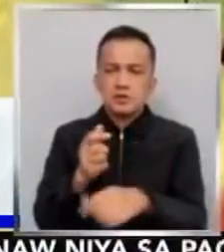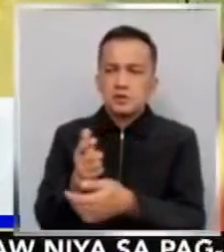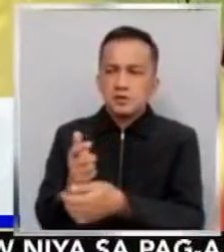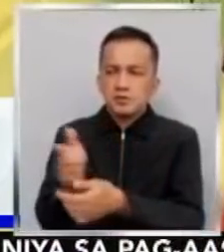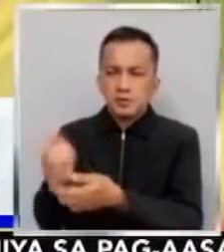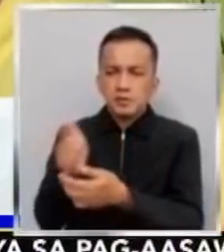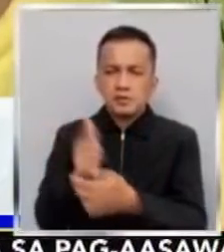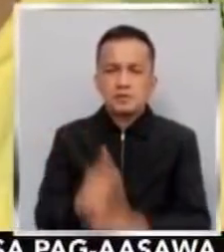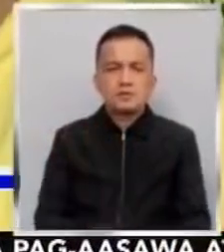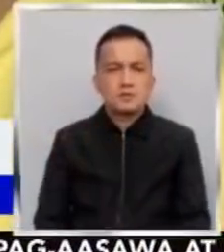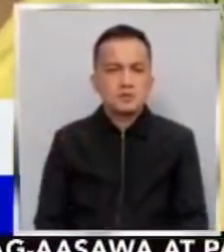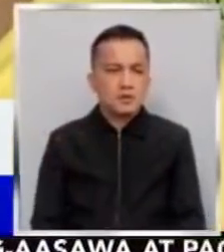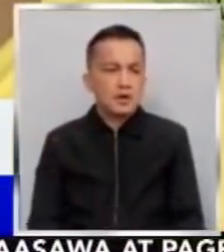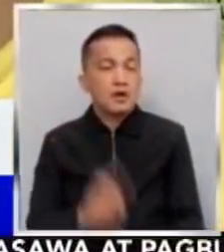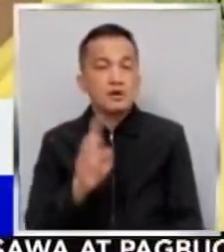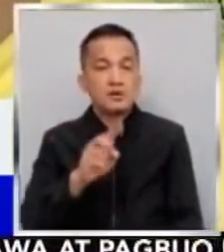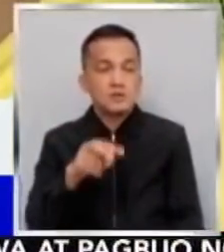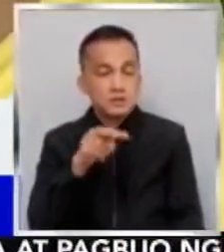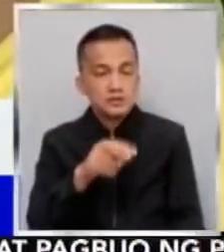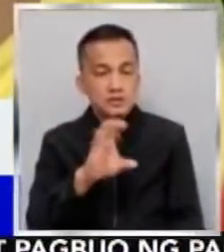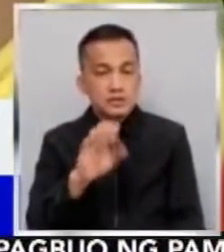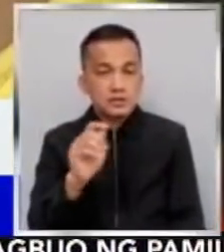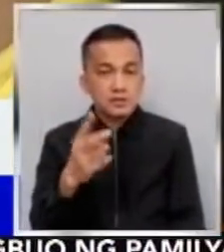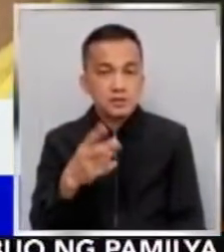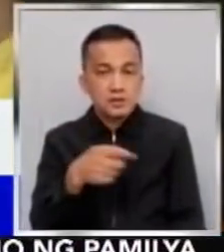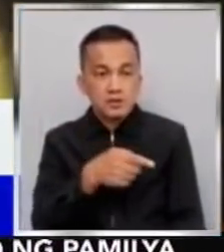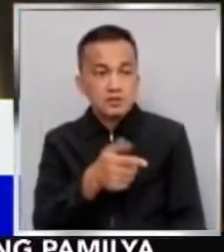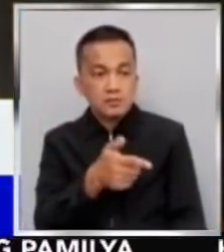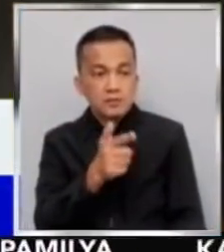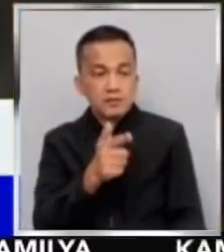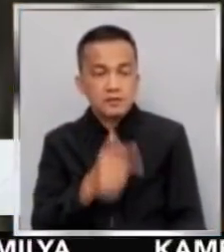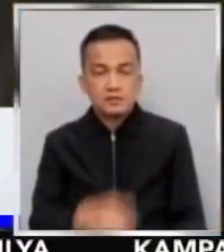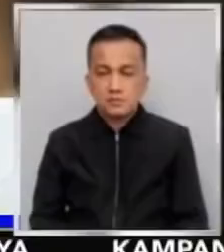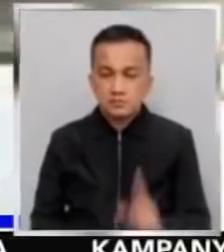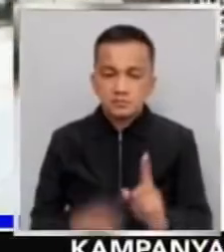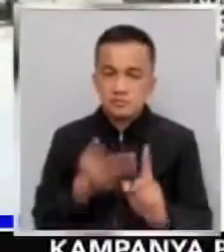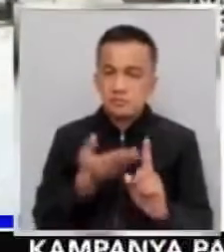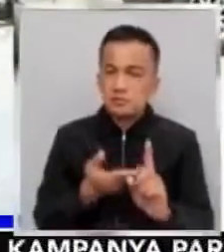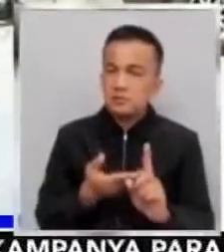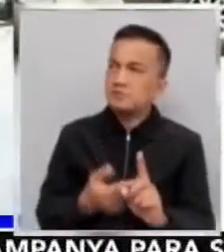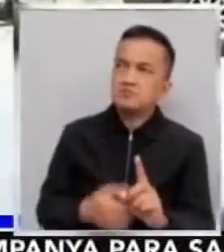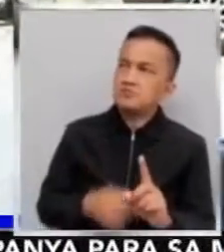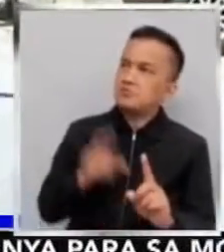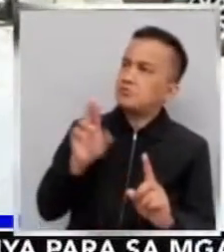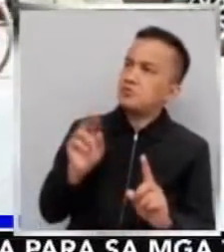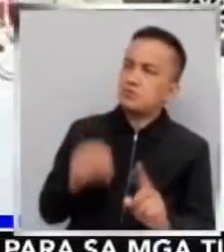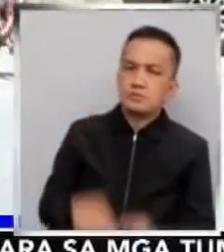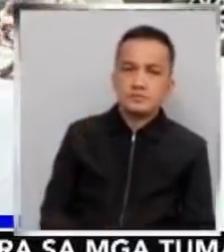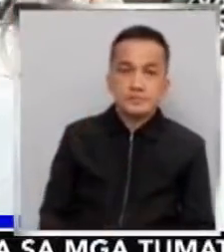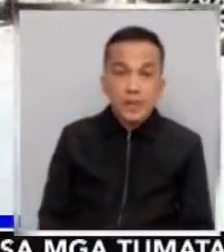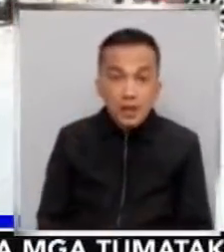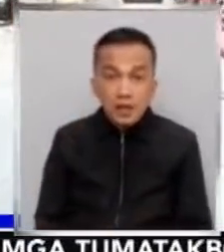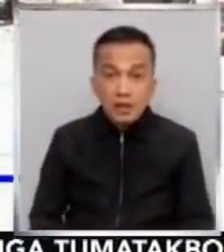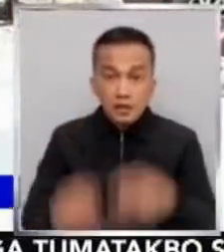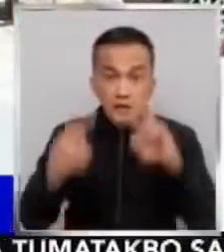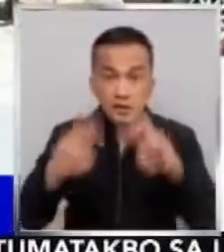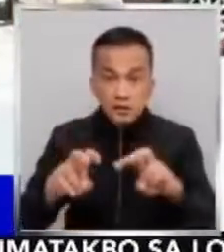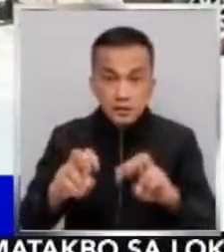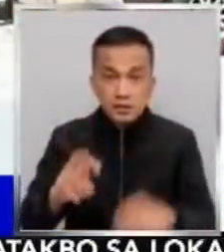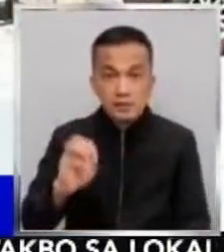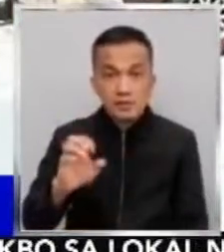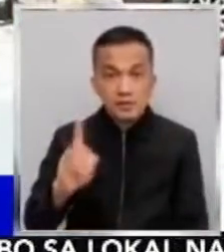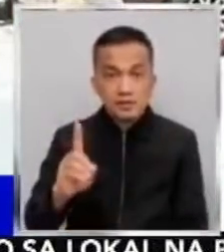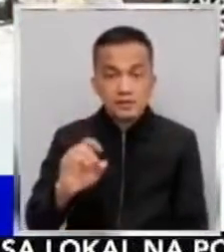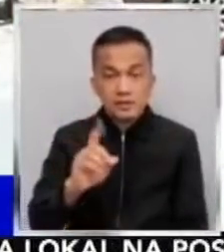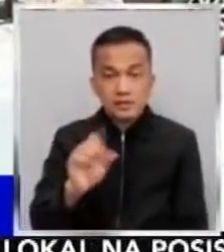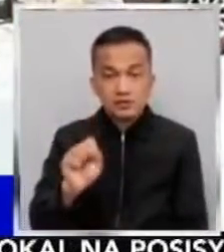sa CCTV na namaril ka? Hindi ko na nasa video. Hindi. Sa investigasyon ng NPD-DSOU na